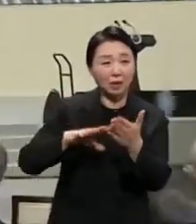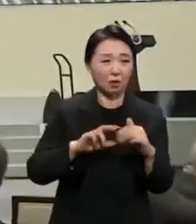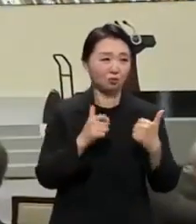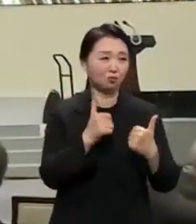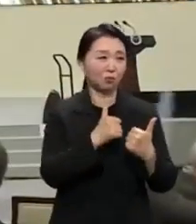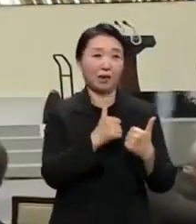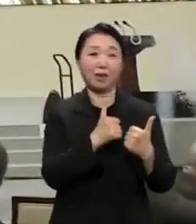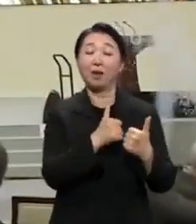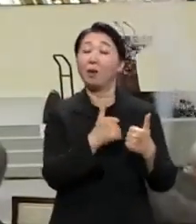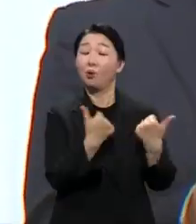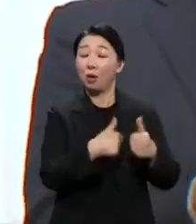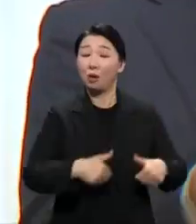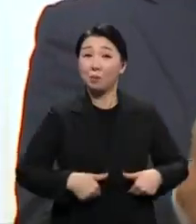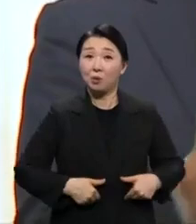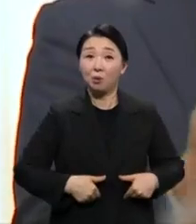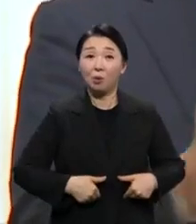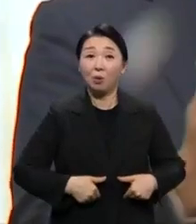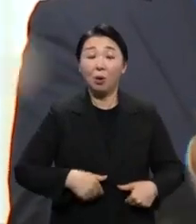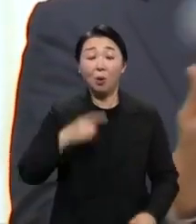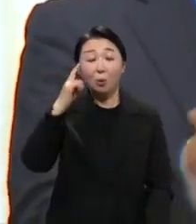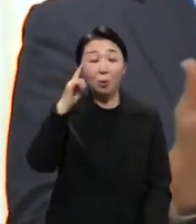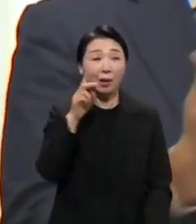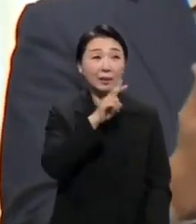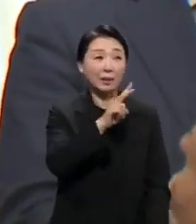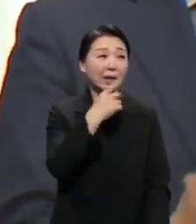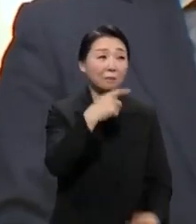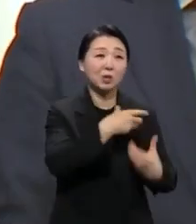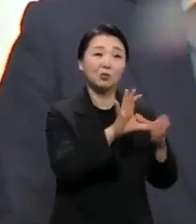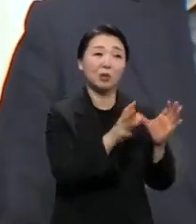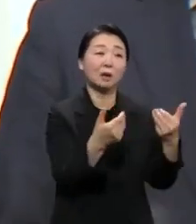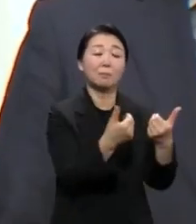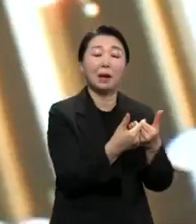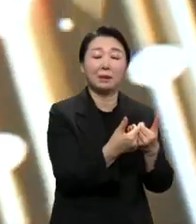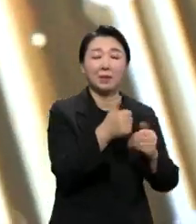하는데 이미 야당 의원들이 반대하고